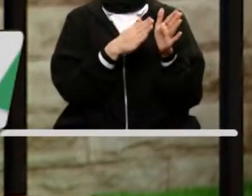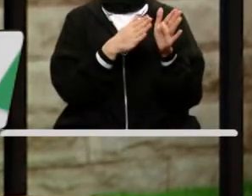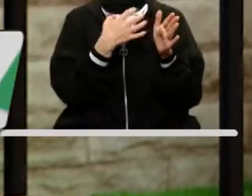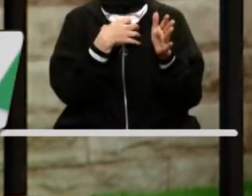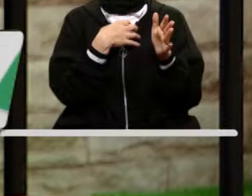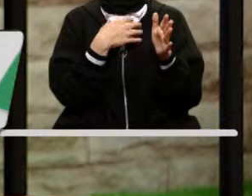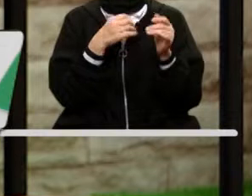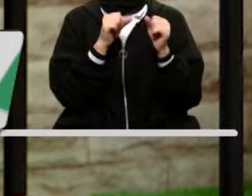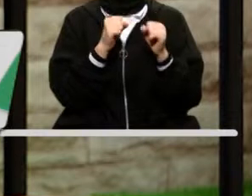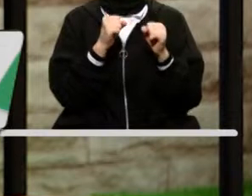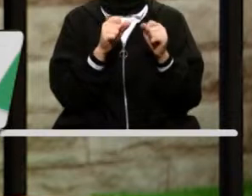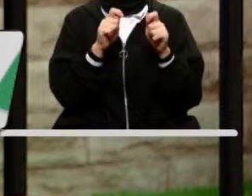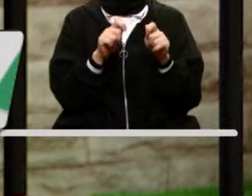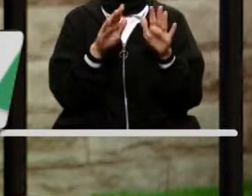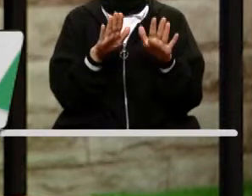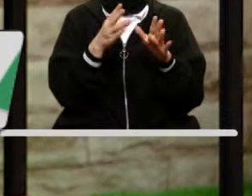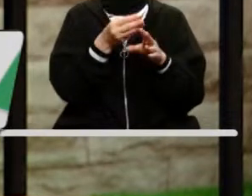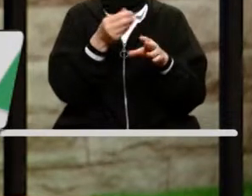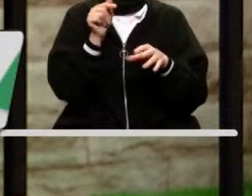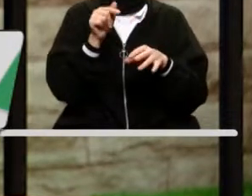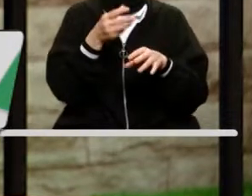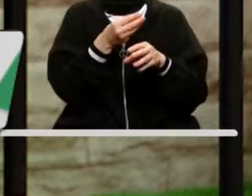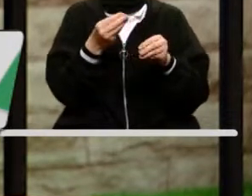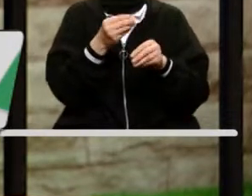ama bu kaygı, strese, heyecana o da